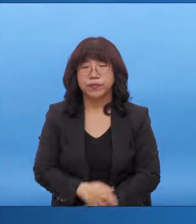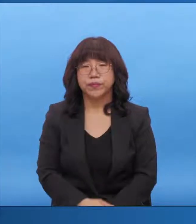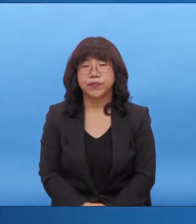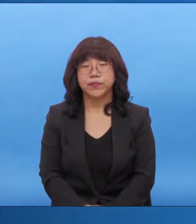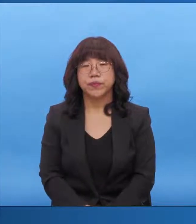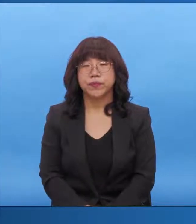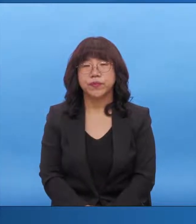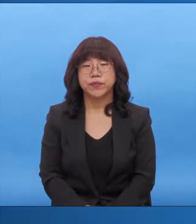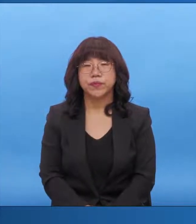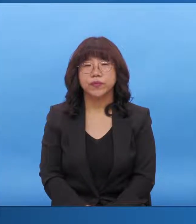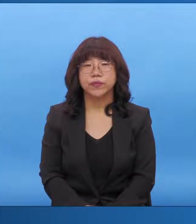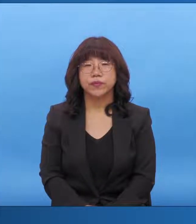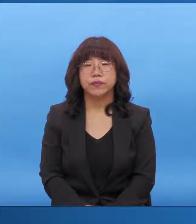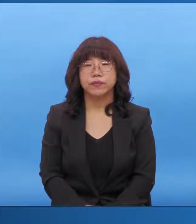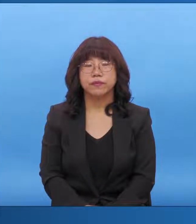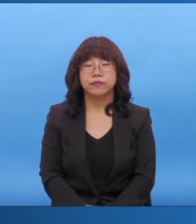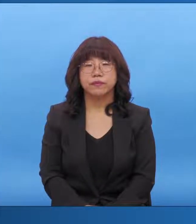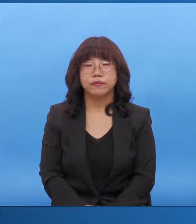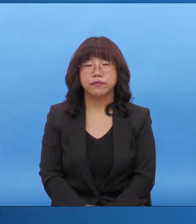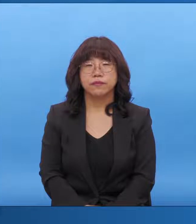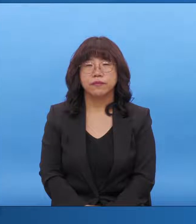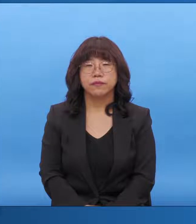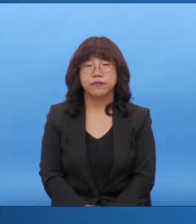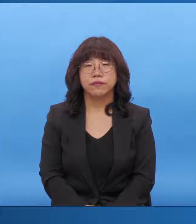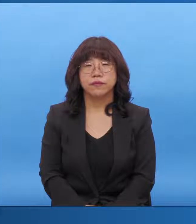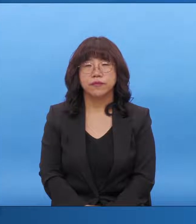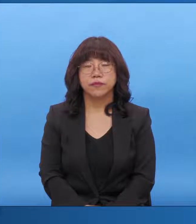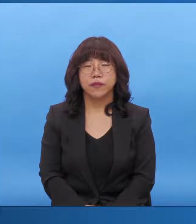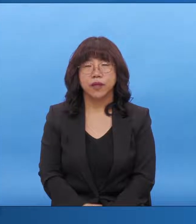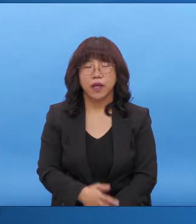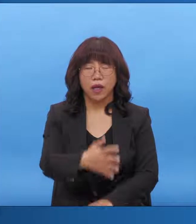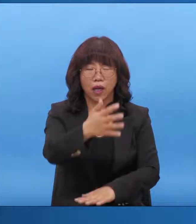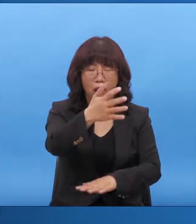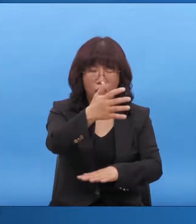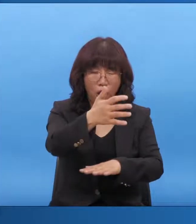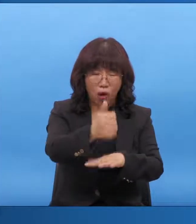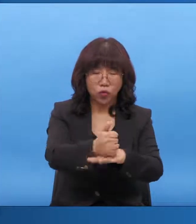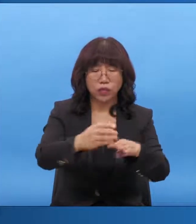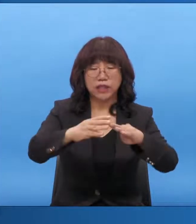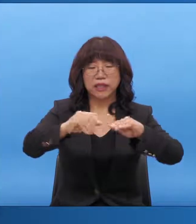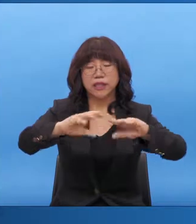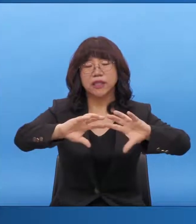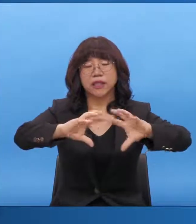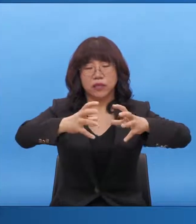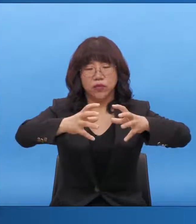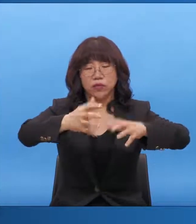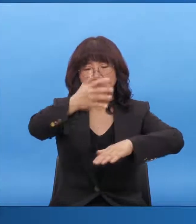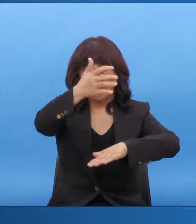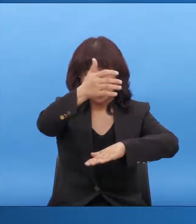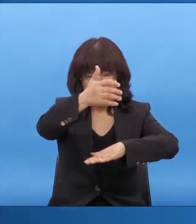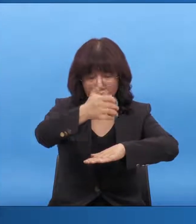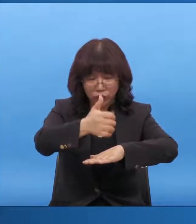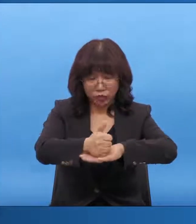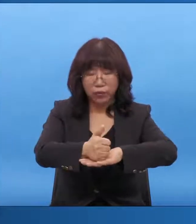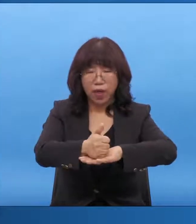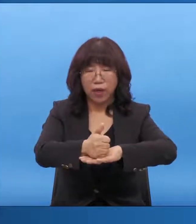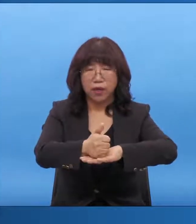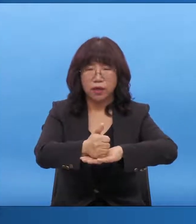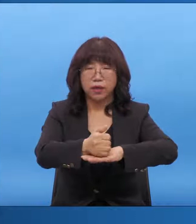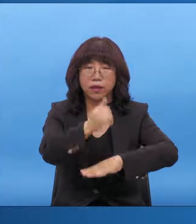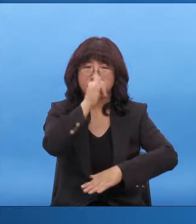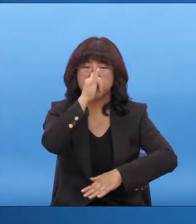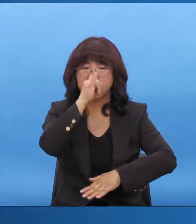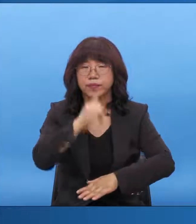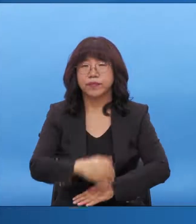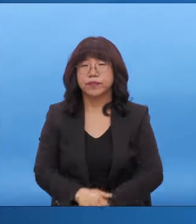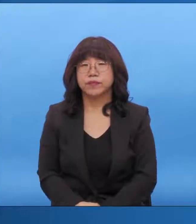age. 그리고 성경이 말씀하는 대로 지구 종말 있는 거죠. Of course, what the Bible talks about, the end times